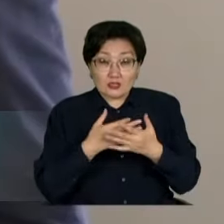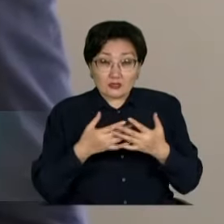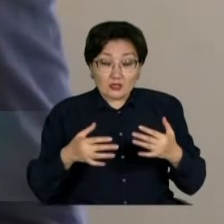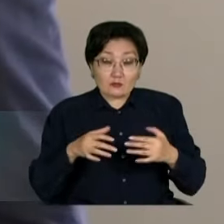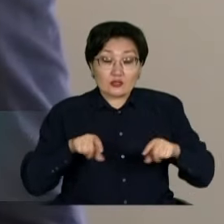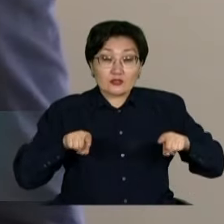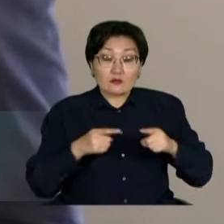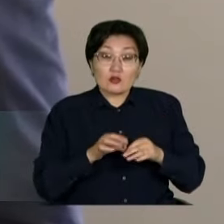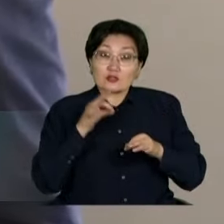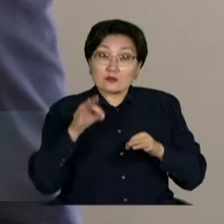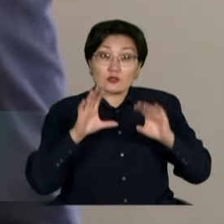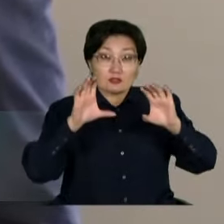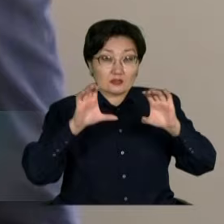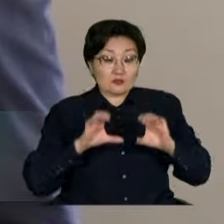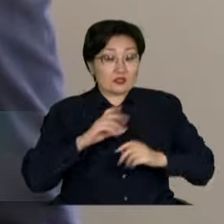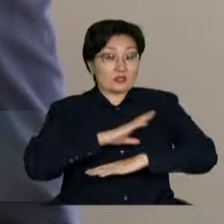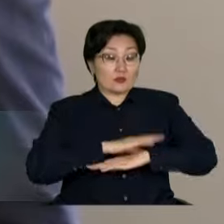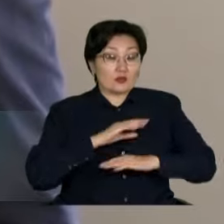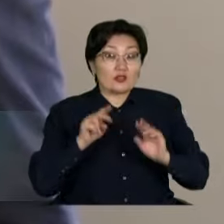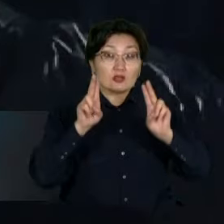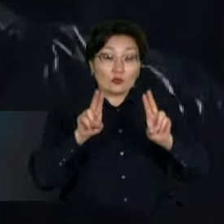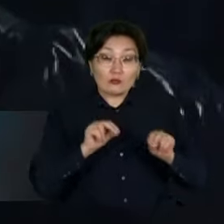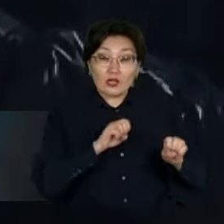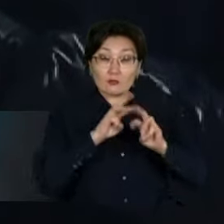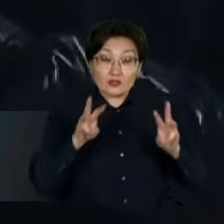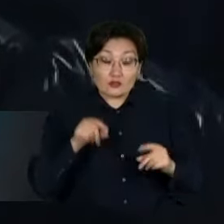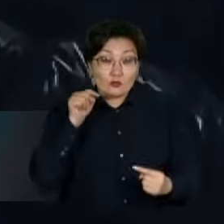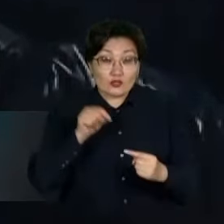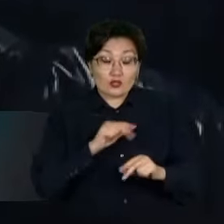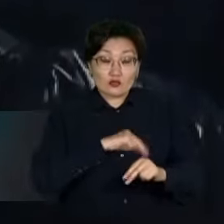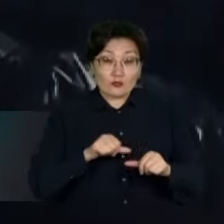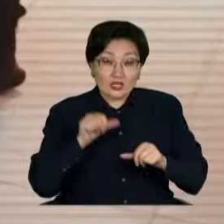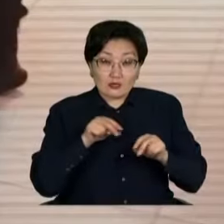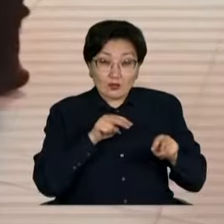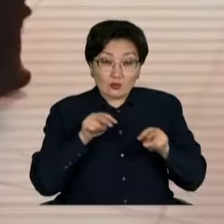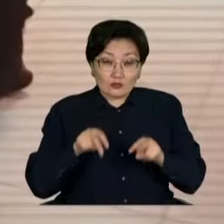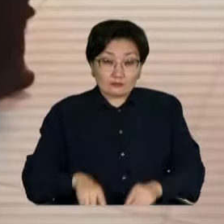Өңірлерде заң және тәртіп қағидатын қамтамасыз ету бойынша жұмыс ерекше бақылауда.